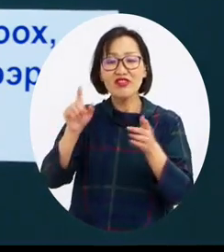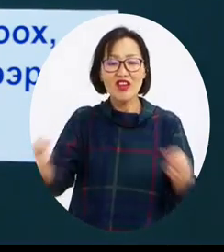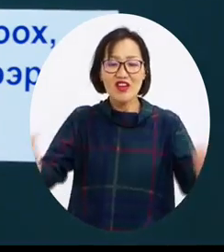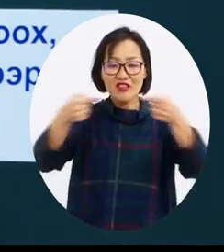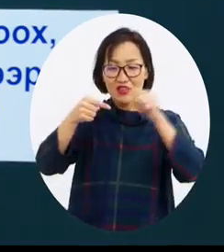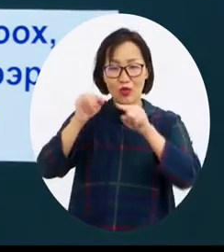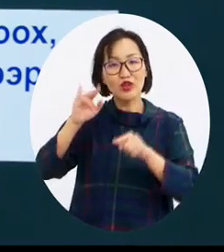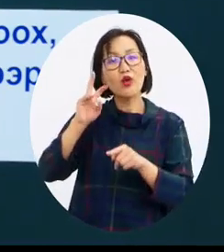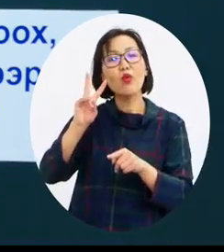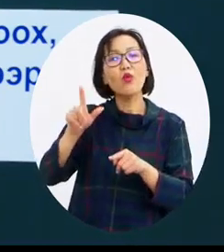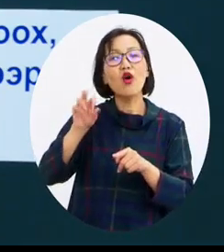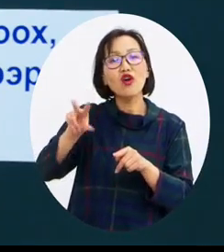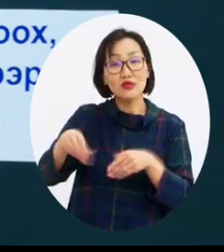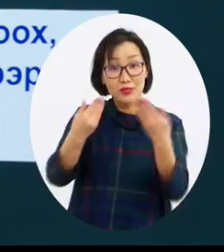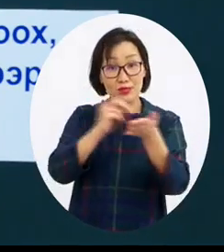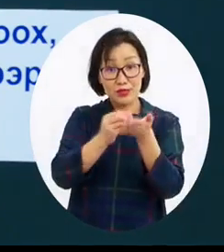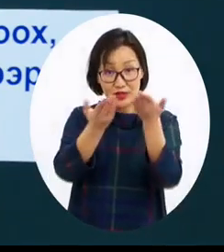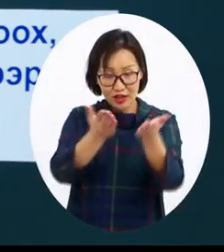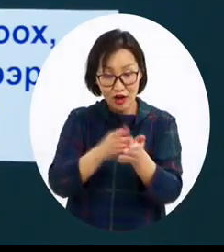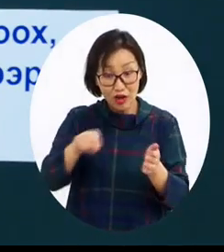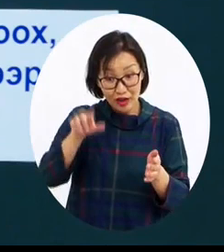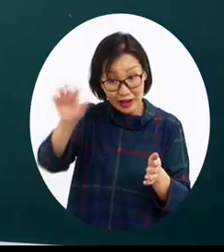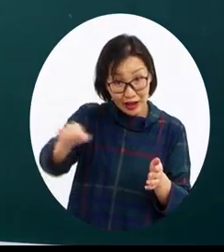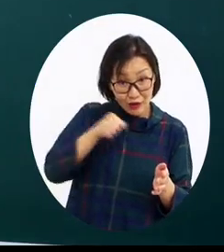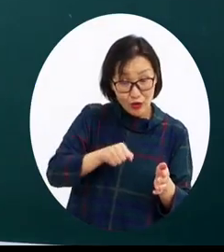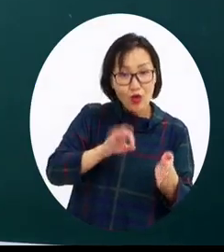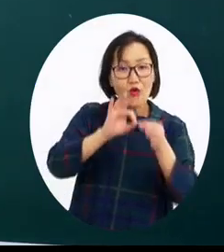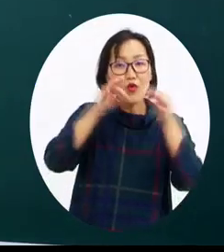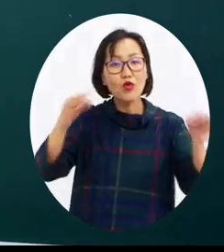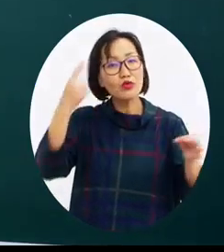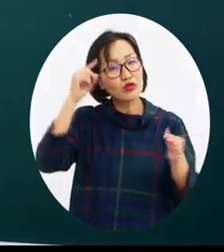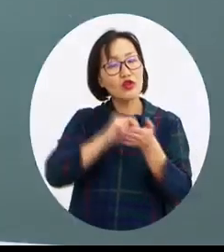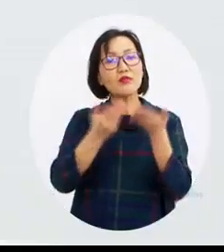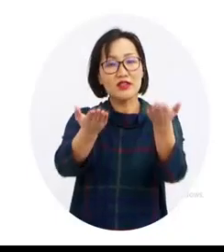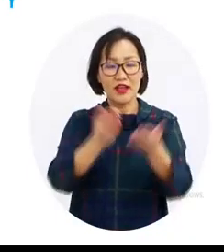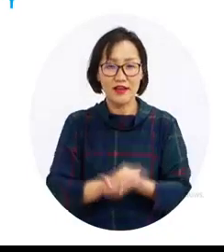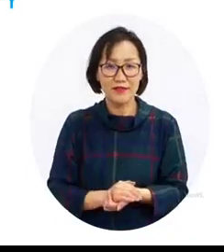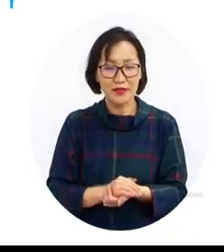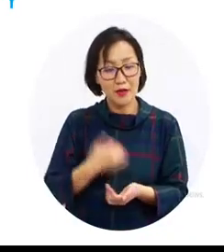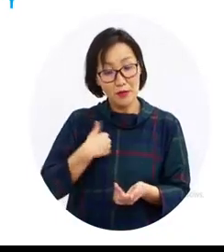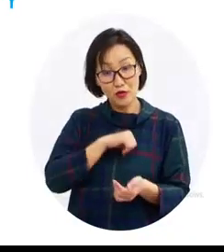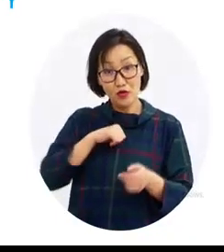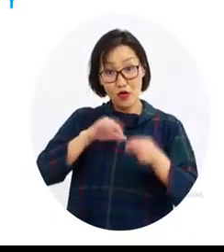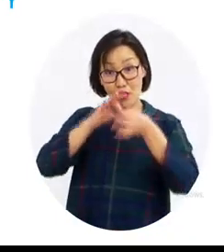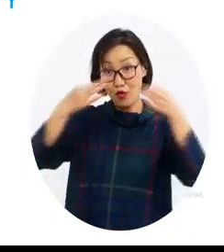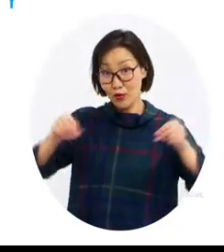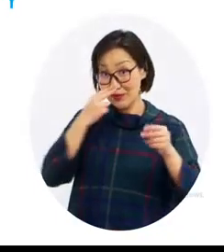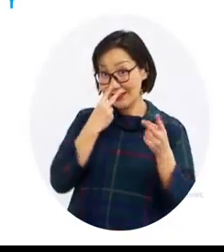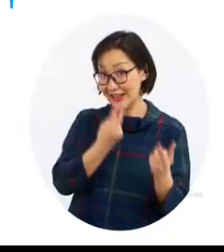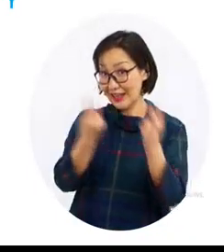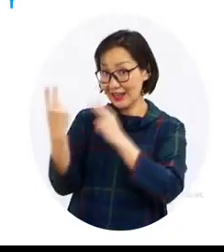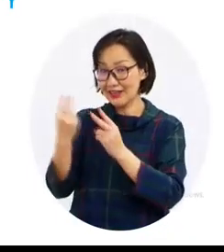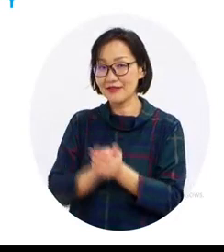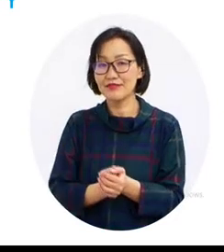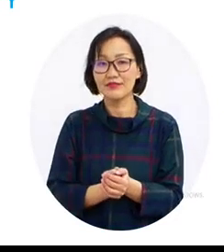юм байна. Одоо бүгдээрээ үгээрээ өгүүлбэр зохиоё. За багш нь ямар өгүүлбэр зохиосон байна?